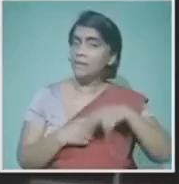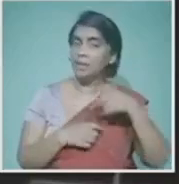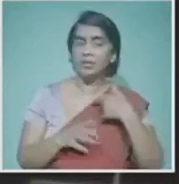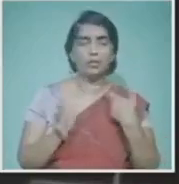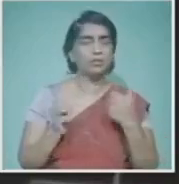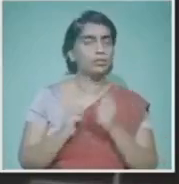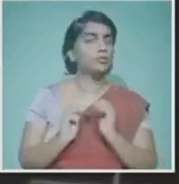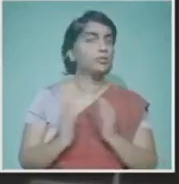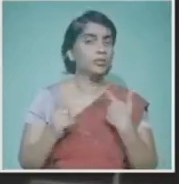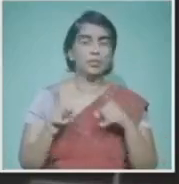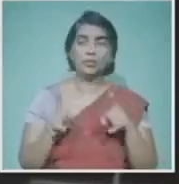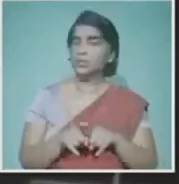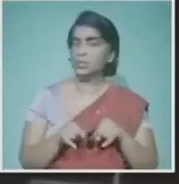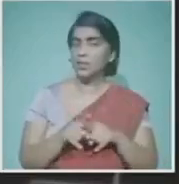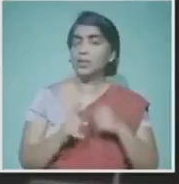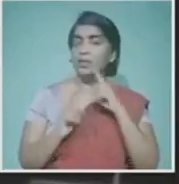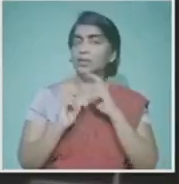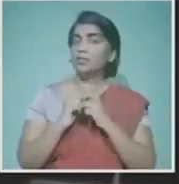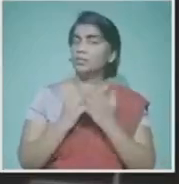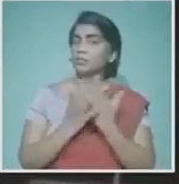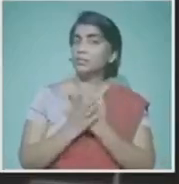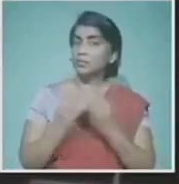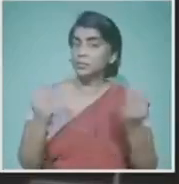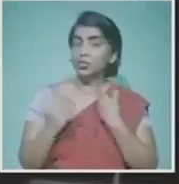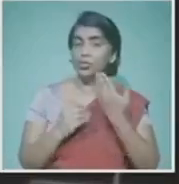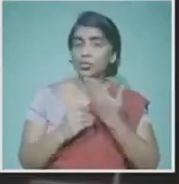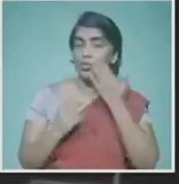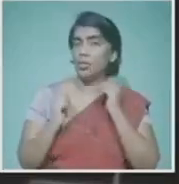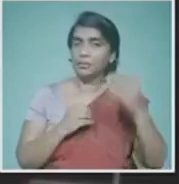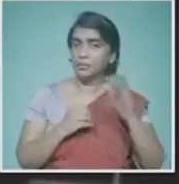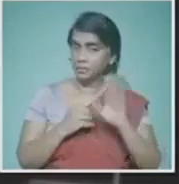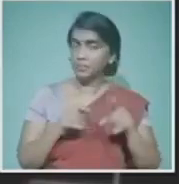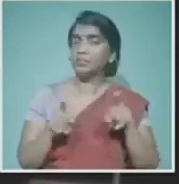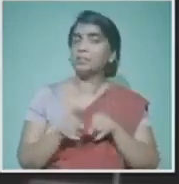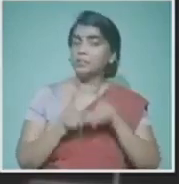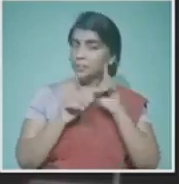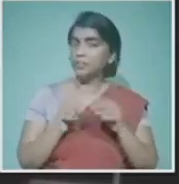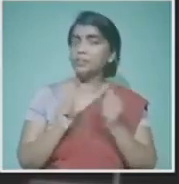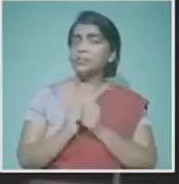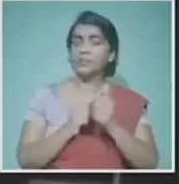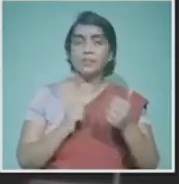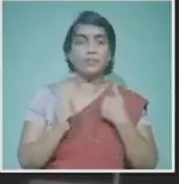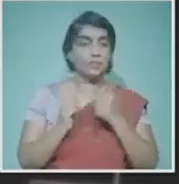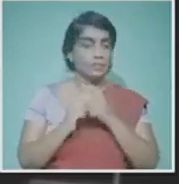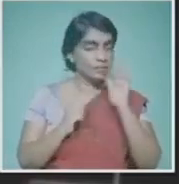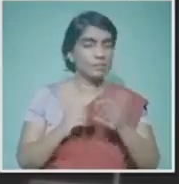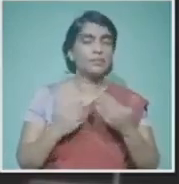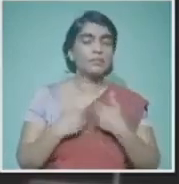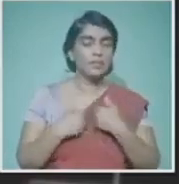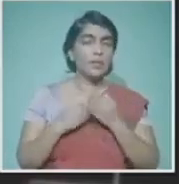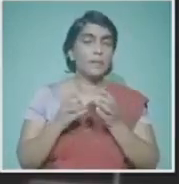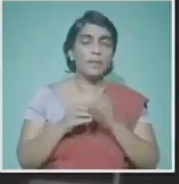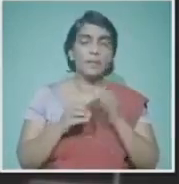ஏற்றுக்கொள்ளக்கூடிய தீர்வுகளை மக்கள் ஒரு தெளிவான பார்வையோடு சிங்கள மக்களுக்கு நாங்கள் முன்வைக்க வேண்டும். வடபதில் இருக்கிற தலைவர்கள்